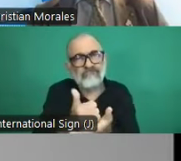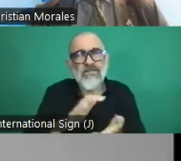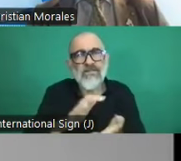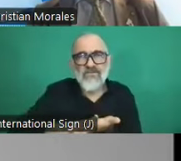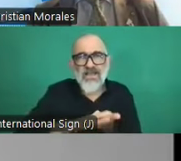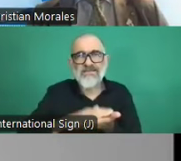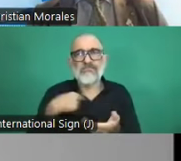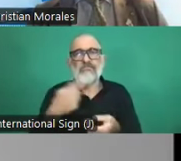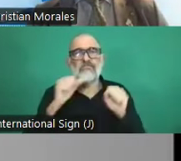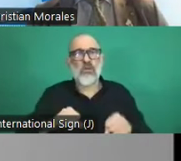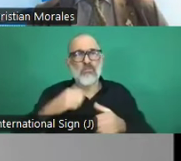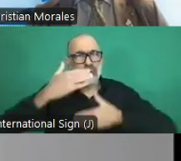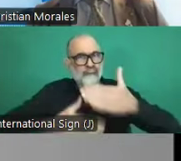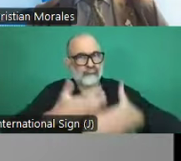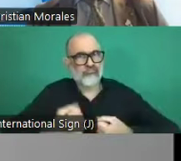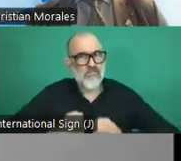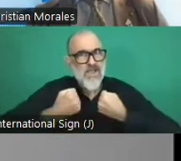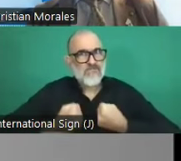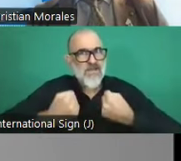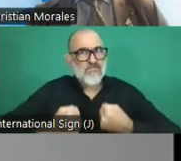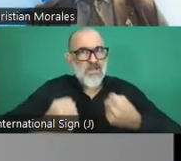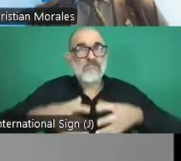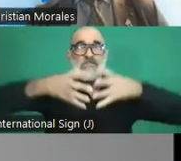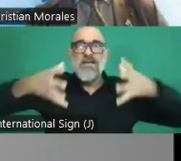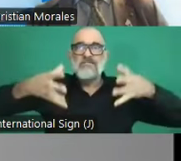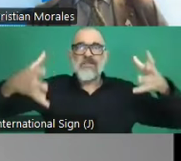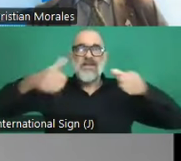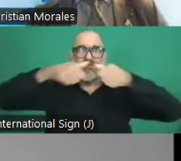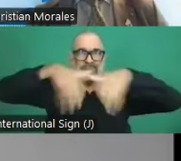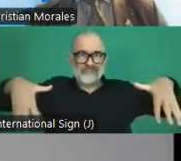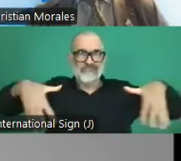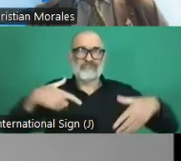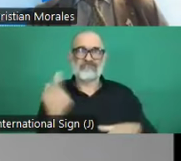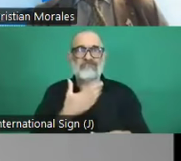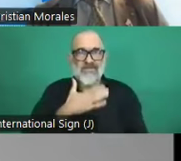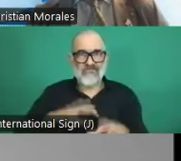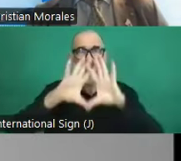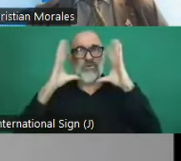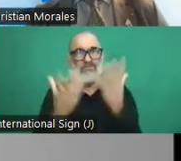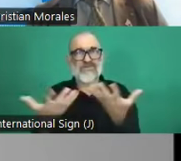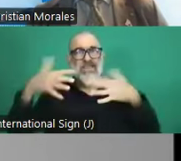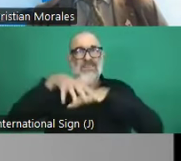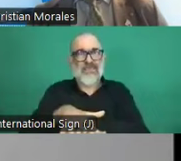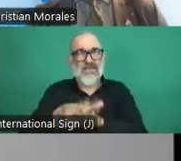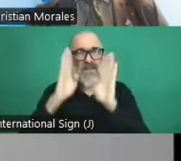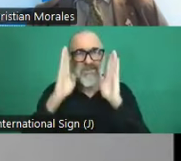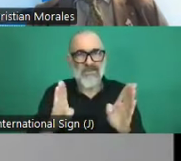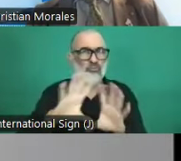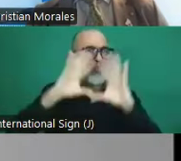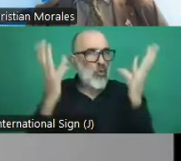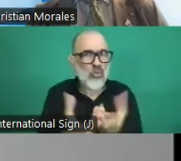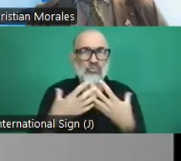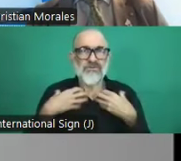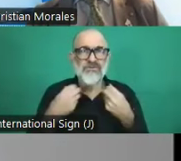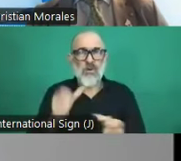saúdes qui da se veut população. Então, parabéns à universel OPAS pelo et qui prenne relatório. en compte, qui prenne en Dizer charge que tous les secteurs de la estamos population. Je